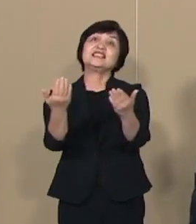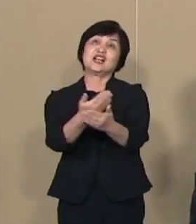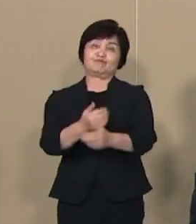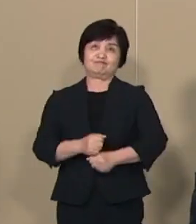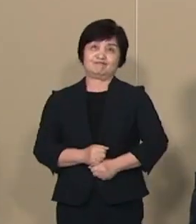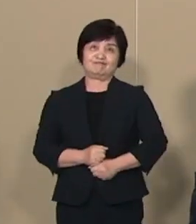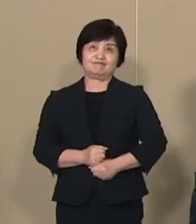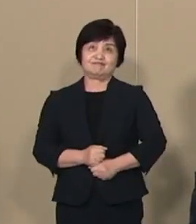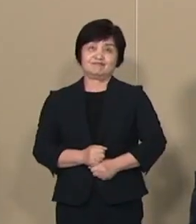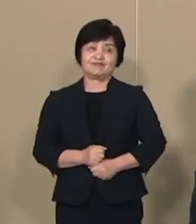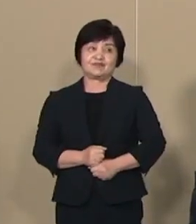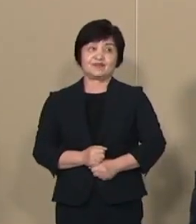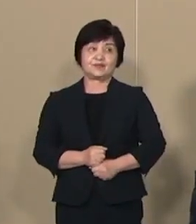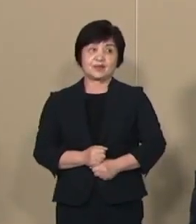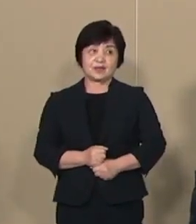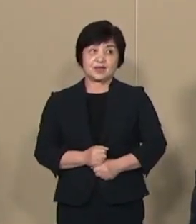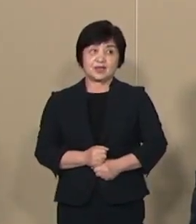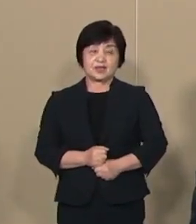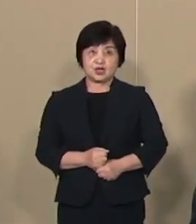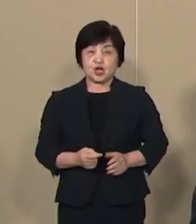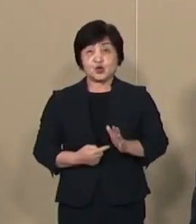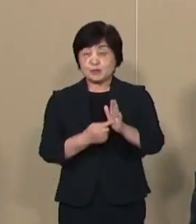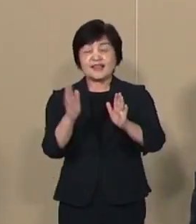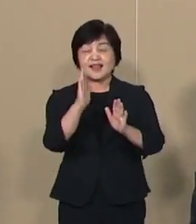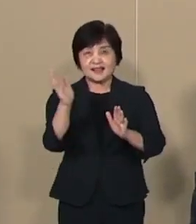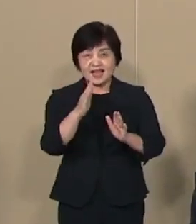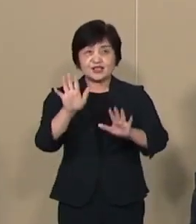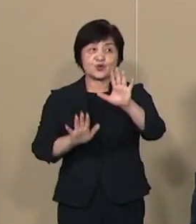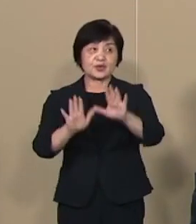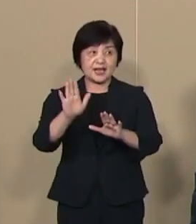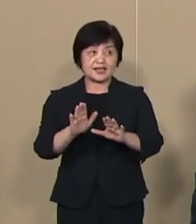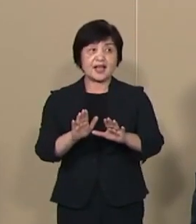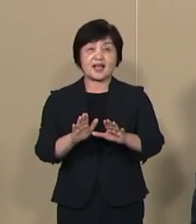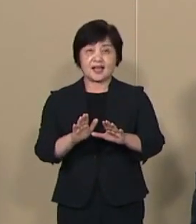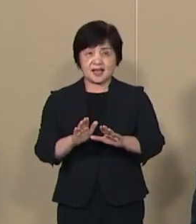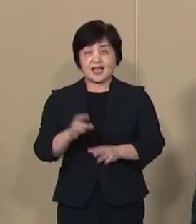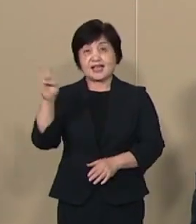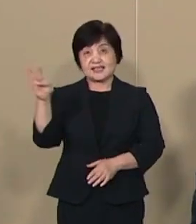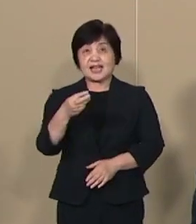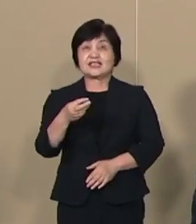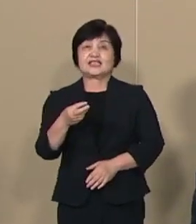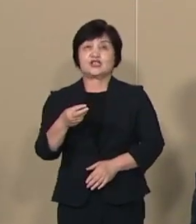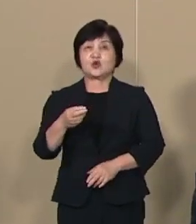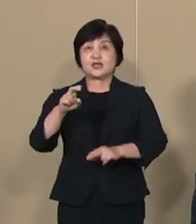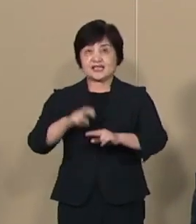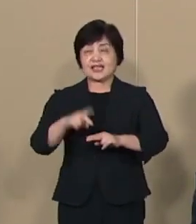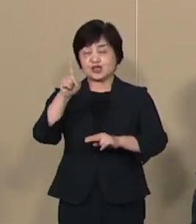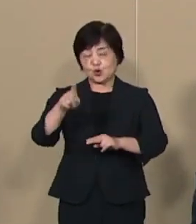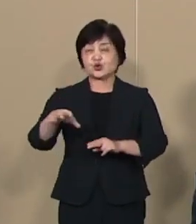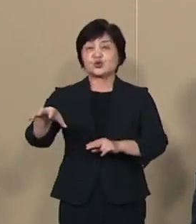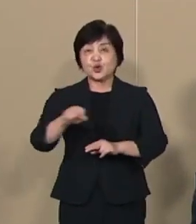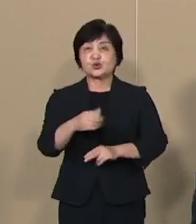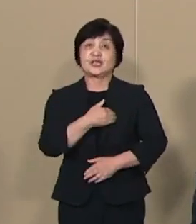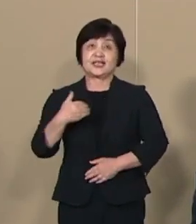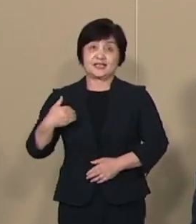あの状況で全然知名度はない状況であの1議席ねサンラインでとってねさらに二議席